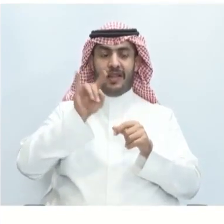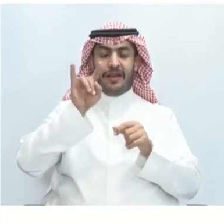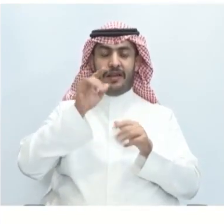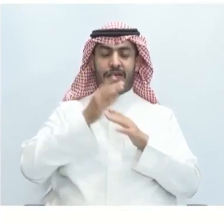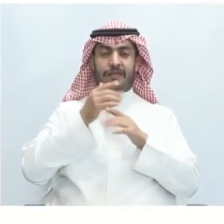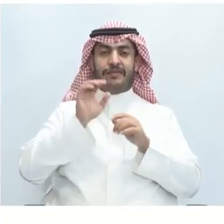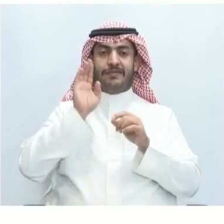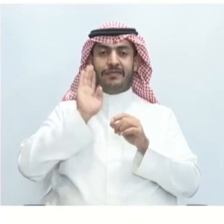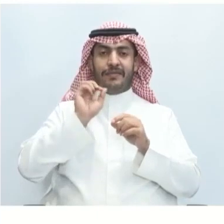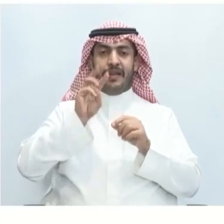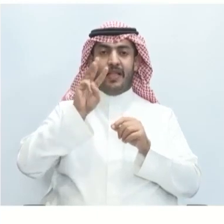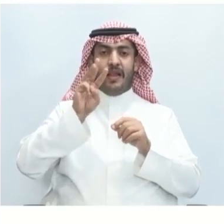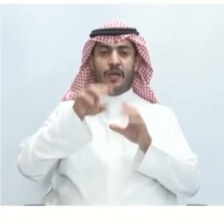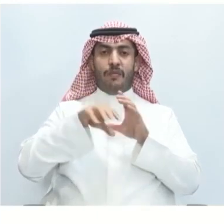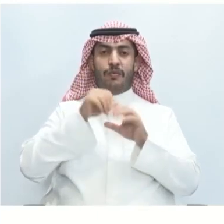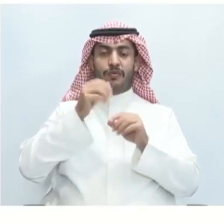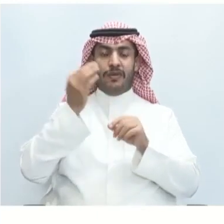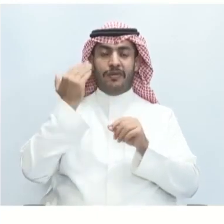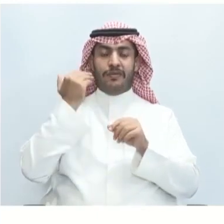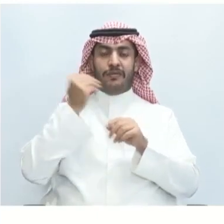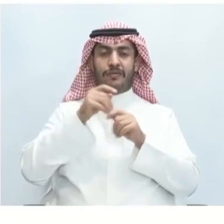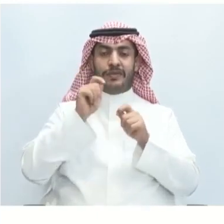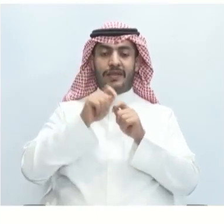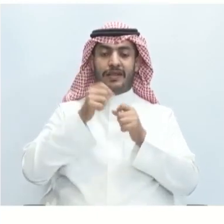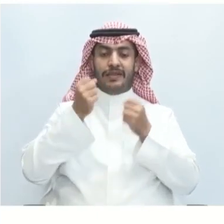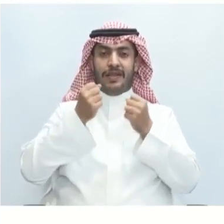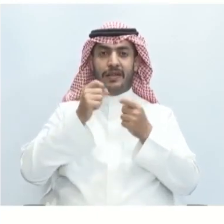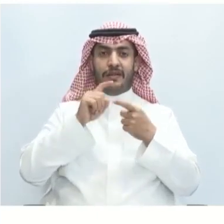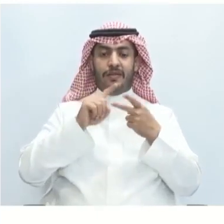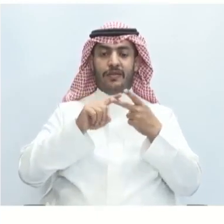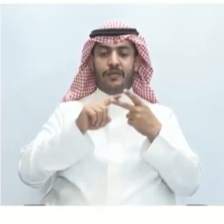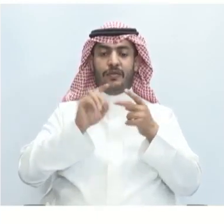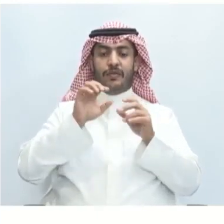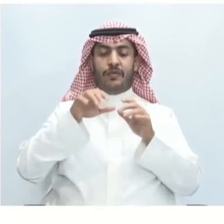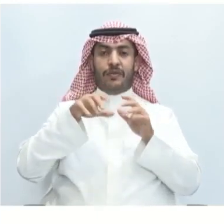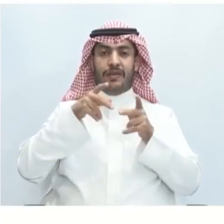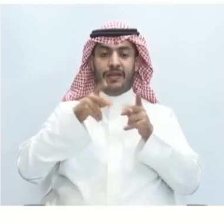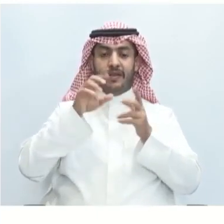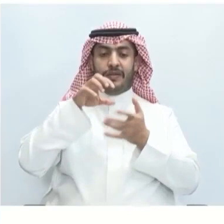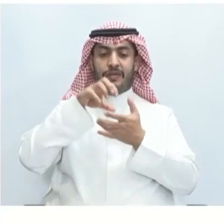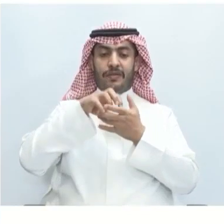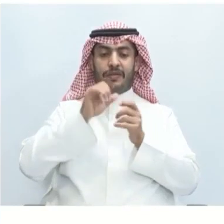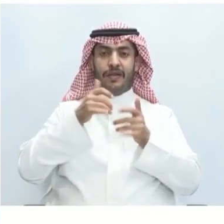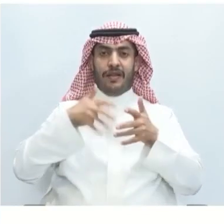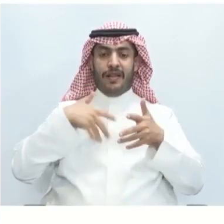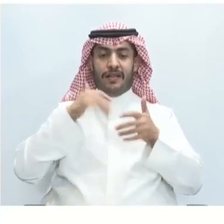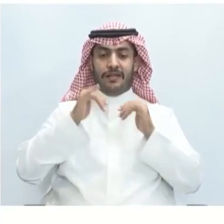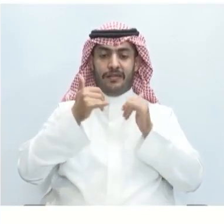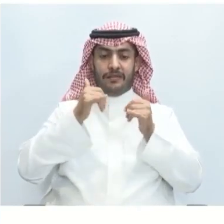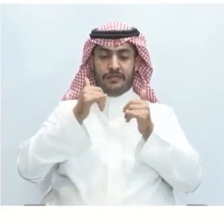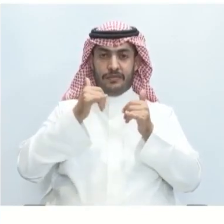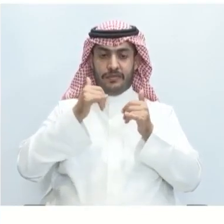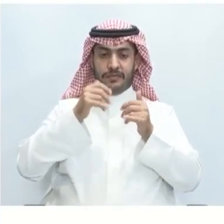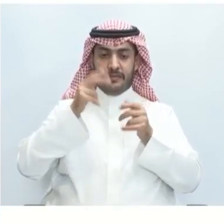كنا قد تحدثنا عن ثلاثه مشاريع سابقه وهي صناعه السيارات واداره منتجع التزلج